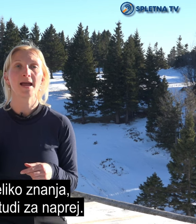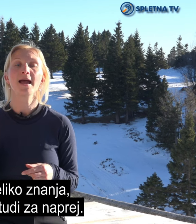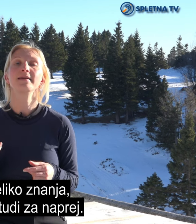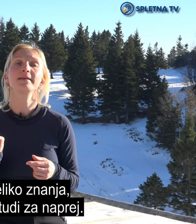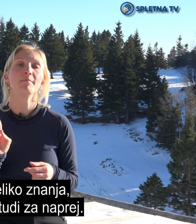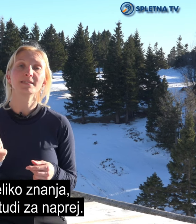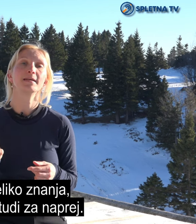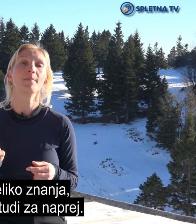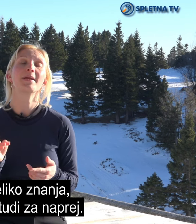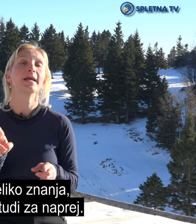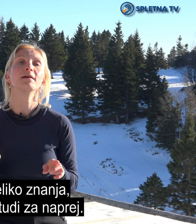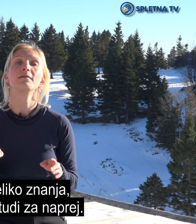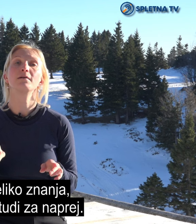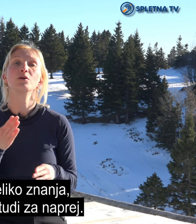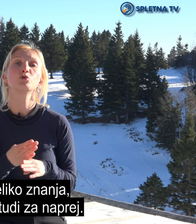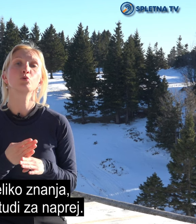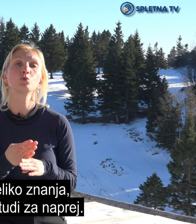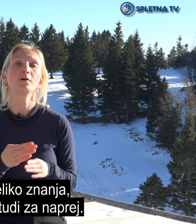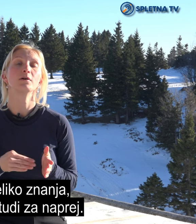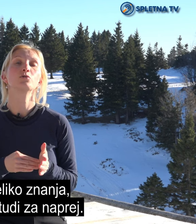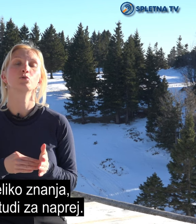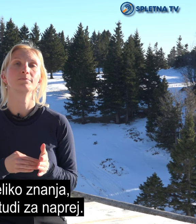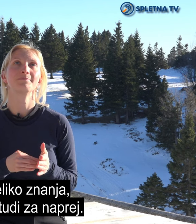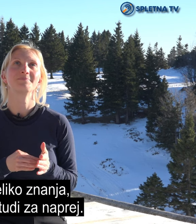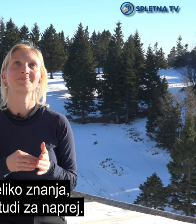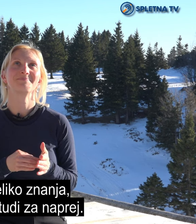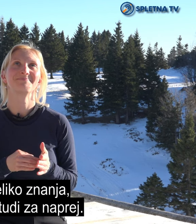znanja, ki nam za naprej